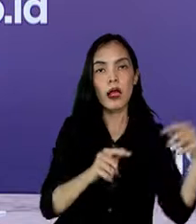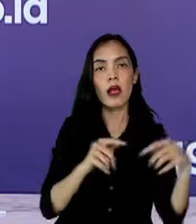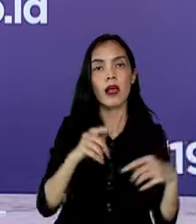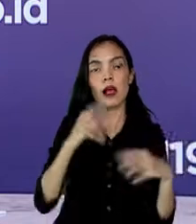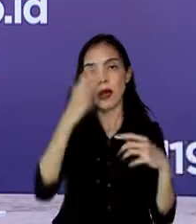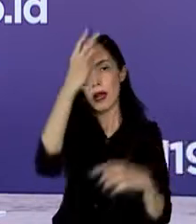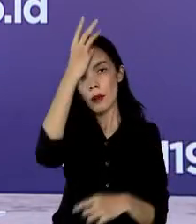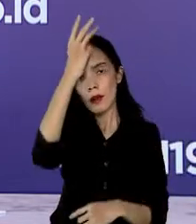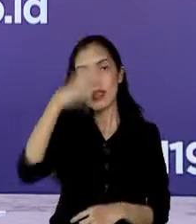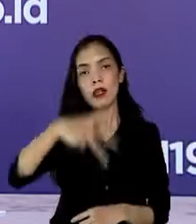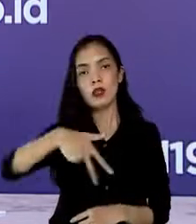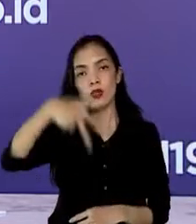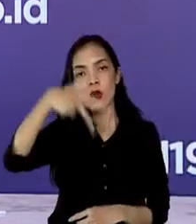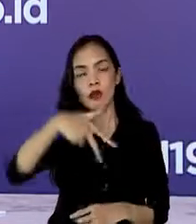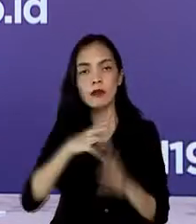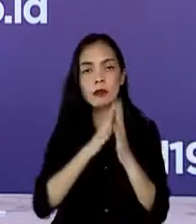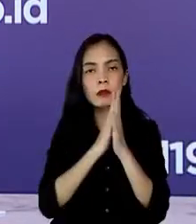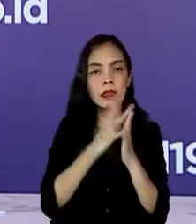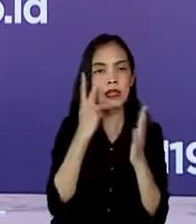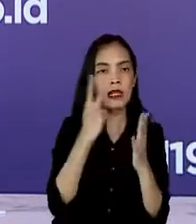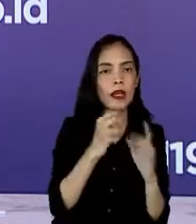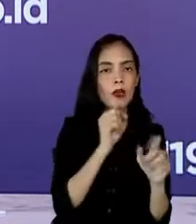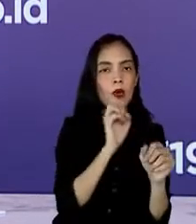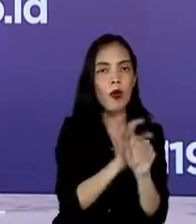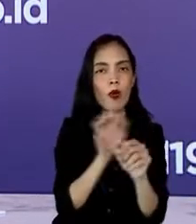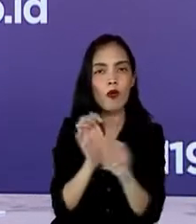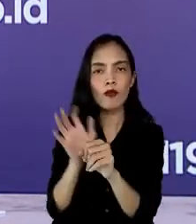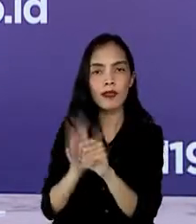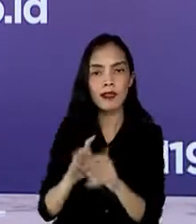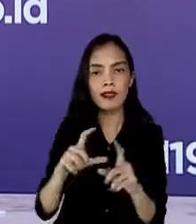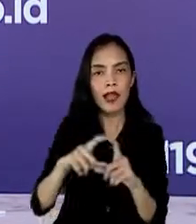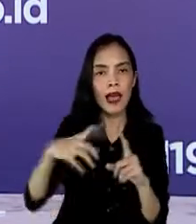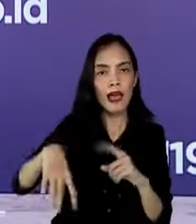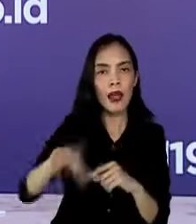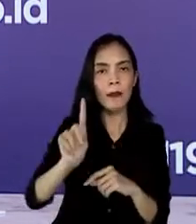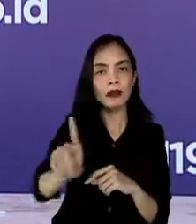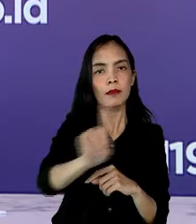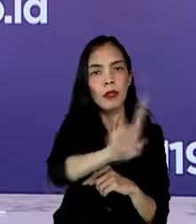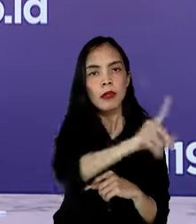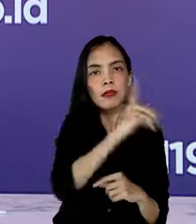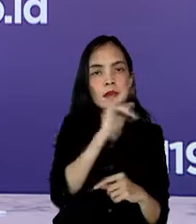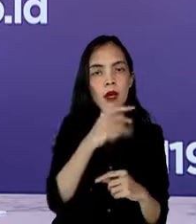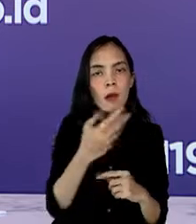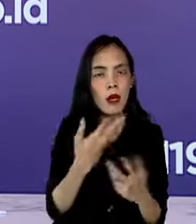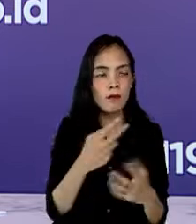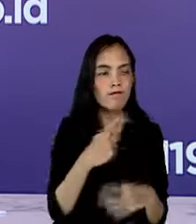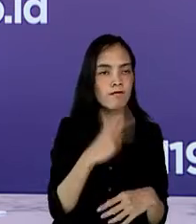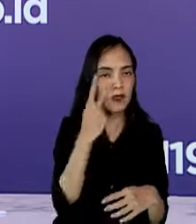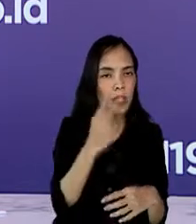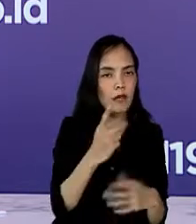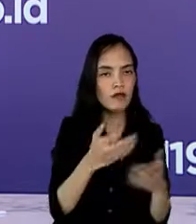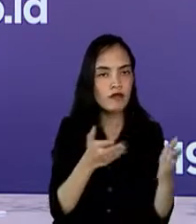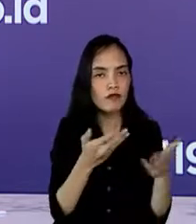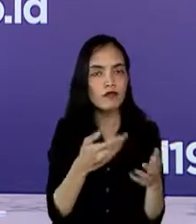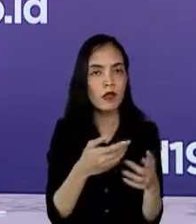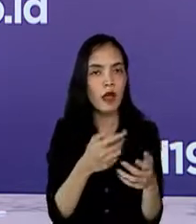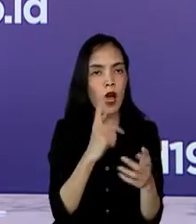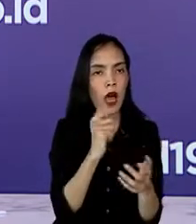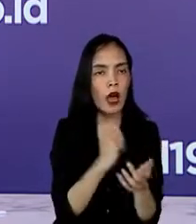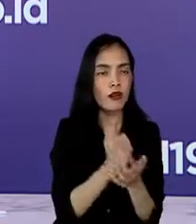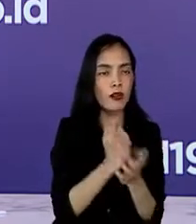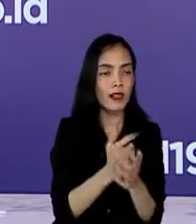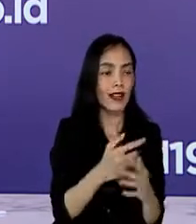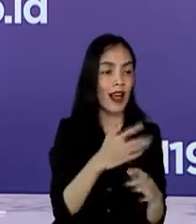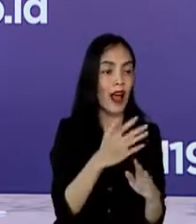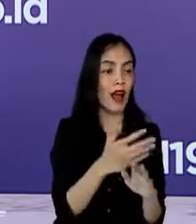untuk terus memantau perkembangan kasus coffee 19 diwilayahnya lakukan perbaikan penanganan baik dari